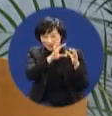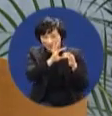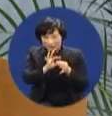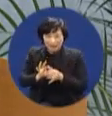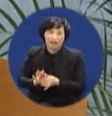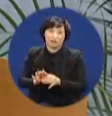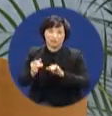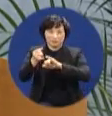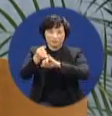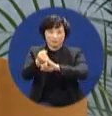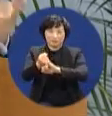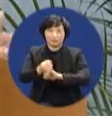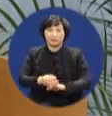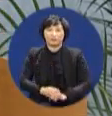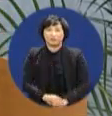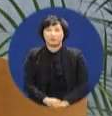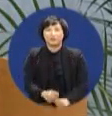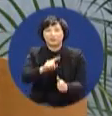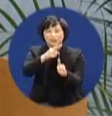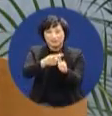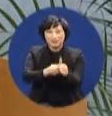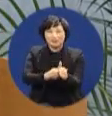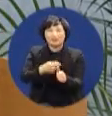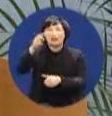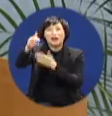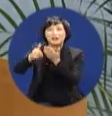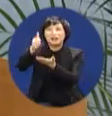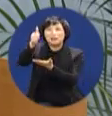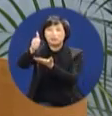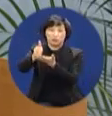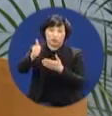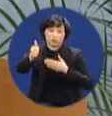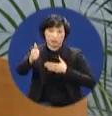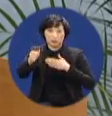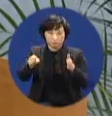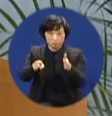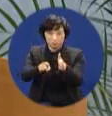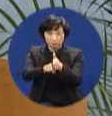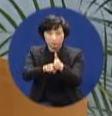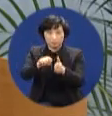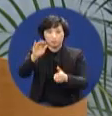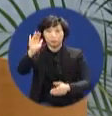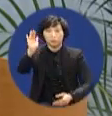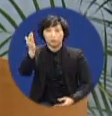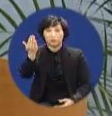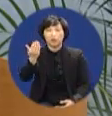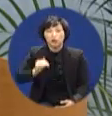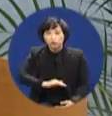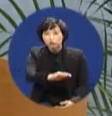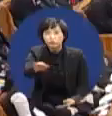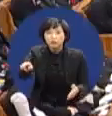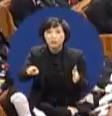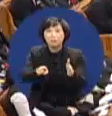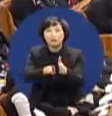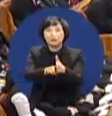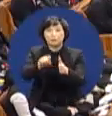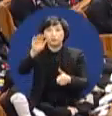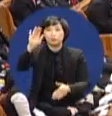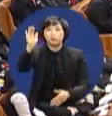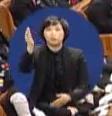지키십니다. 그래서 그분은 나의 믿음이에요. 우리의